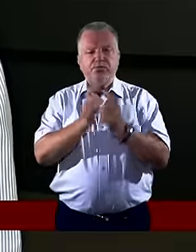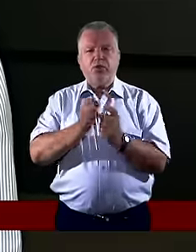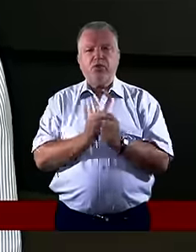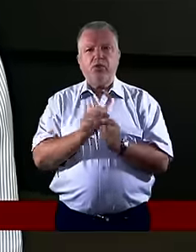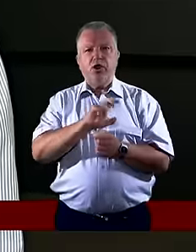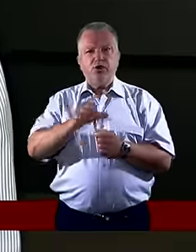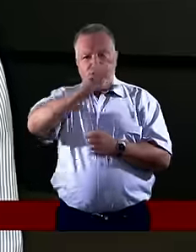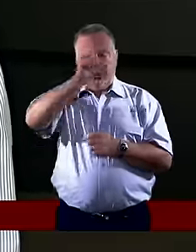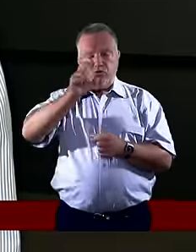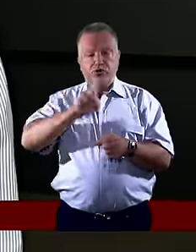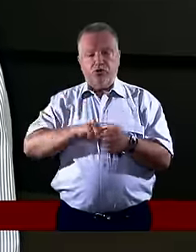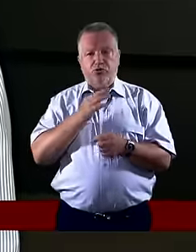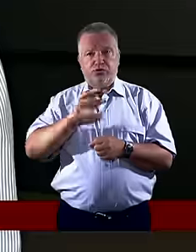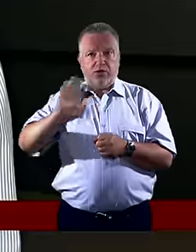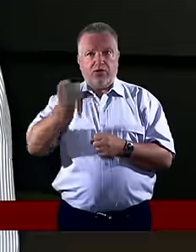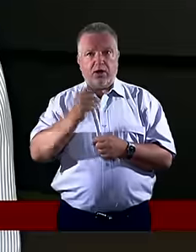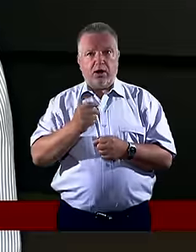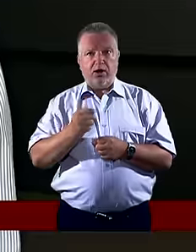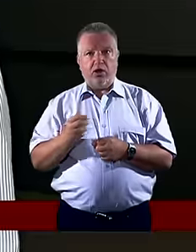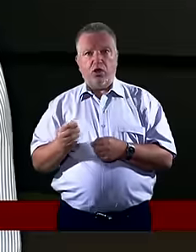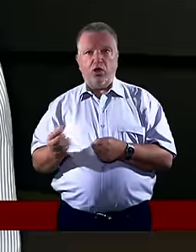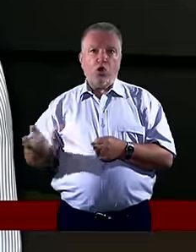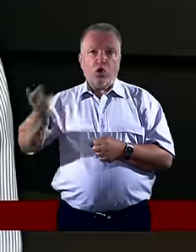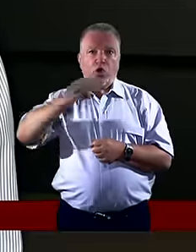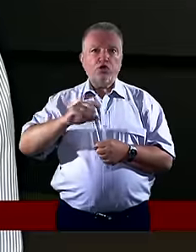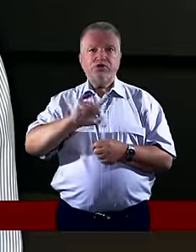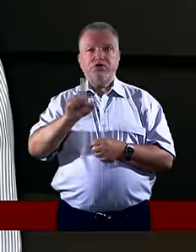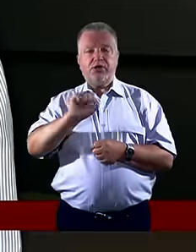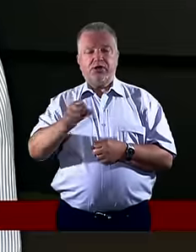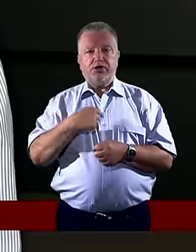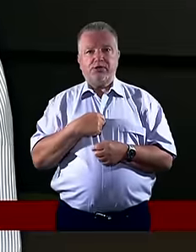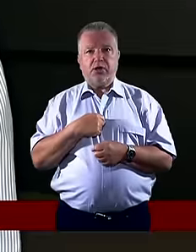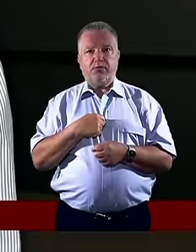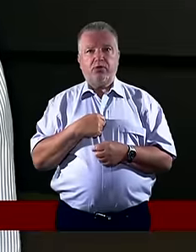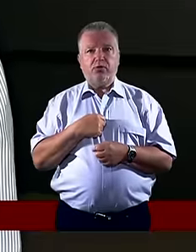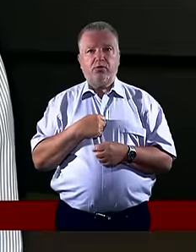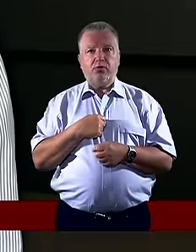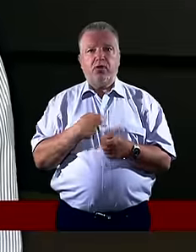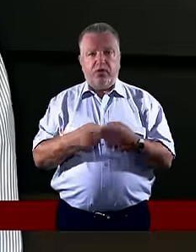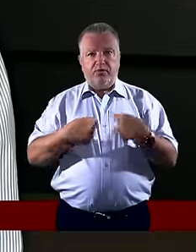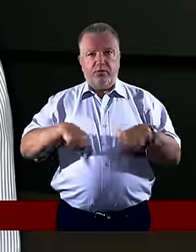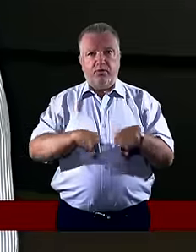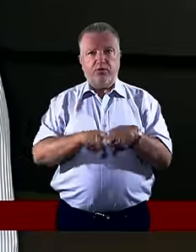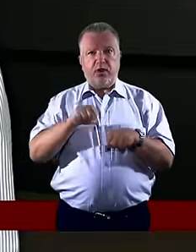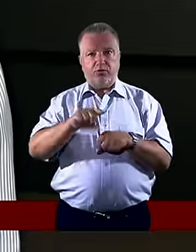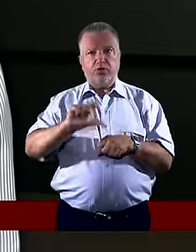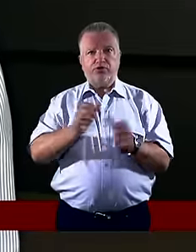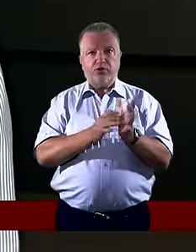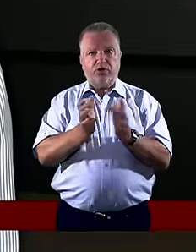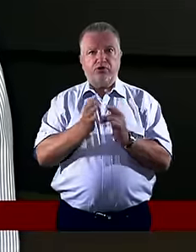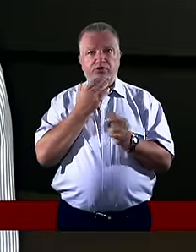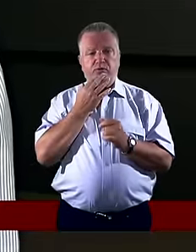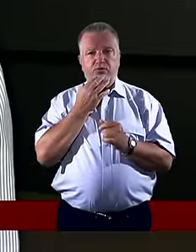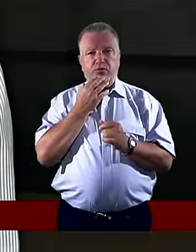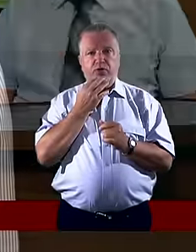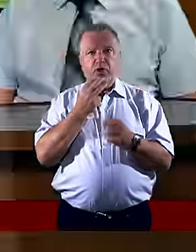czy ludzie, którzy wtedy wołają, pójdźcie za mną, posługując się nawet słowami Pana Jezusa, wykonują taką rolę, o której Pan Jezus